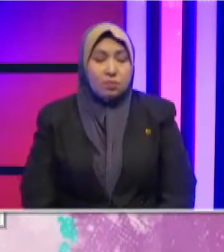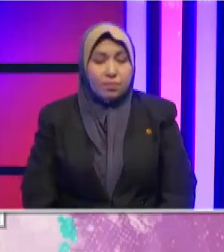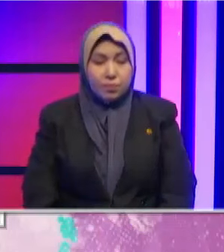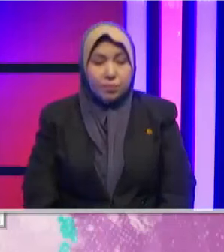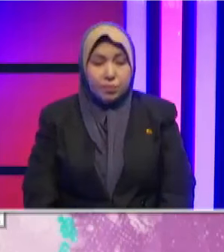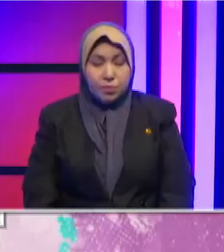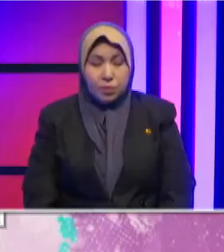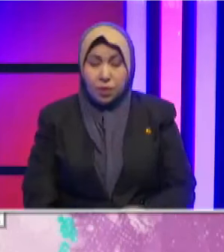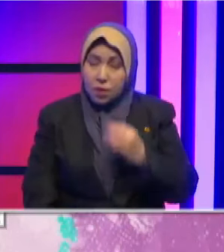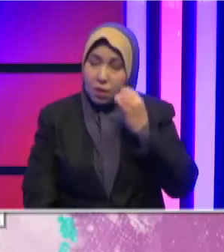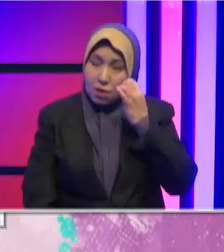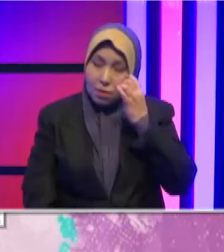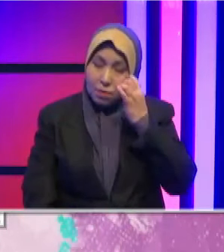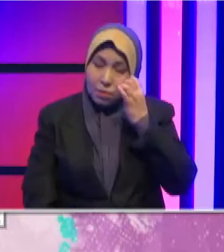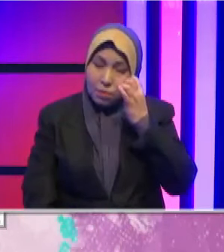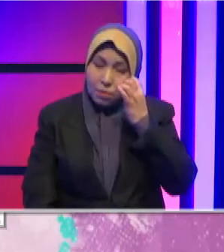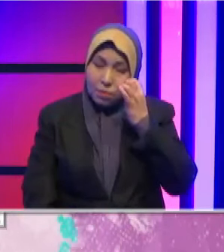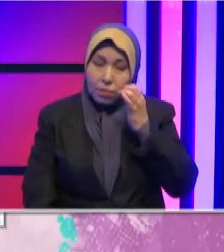Hai